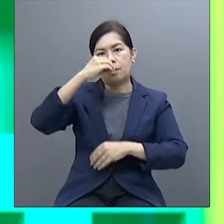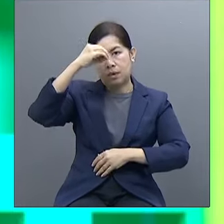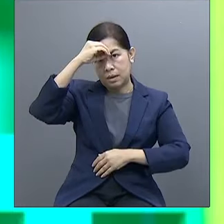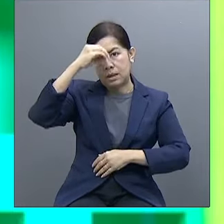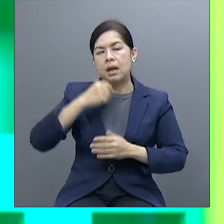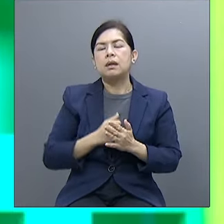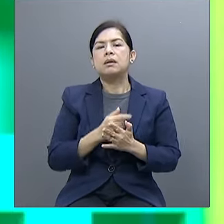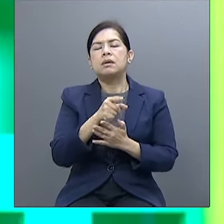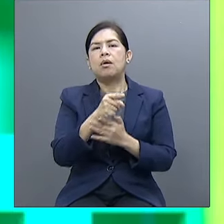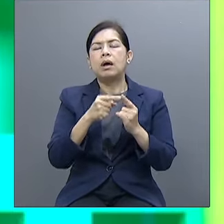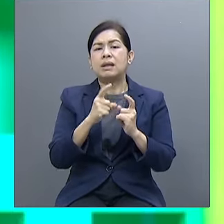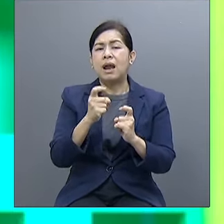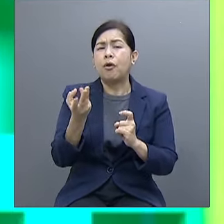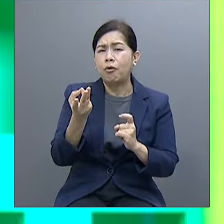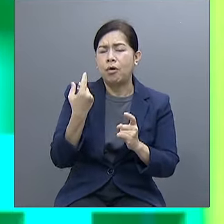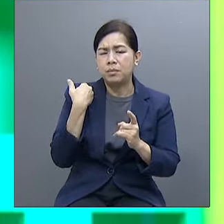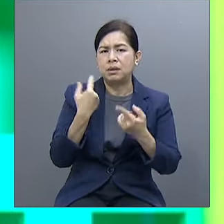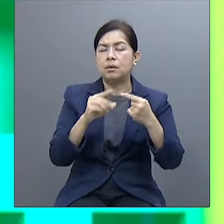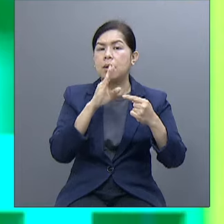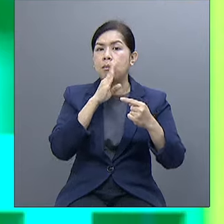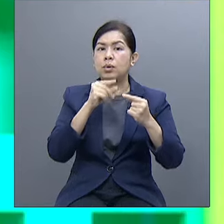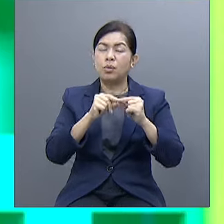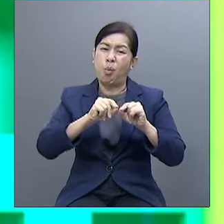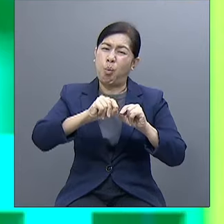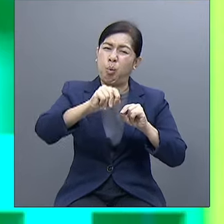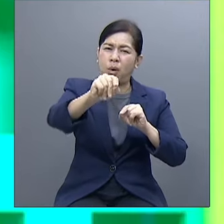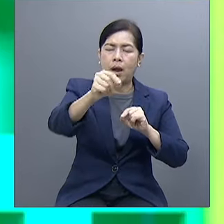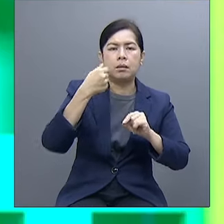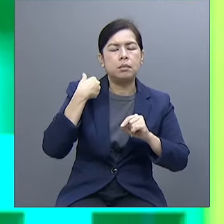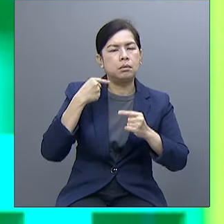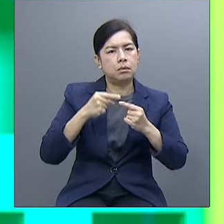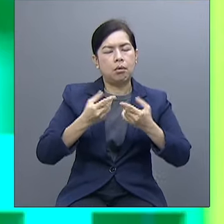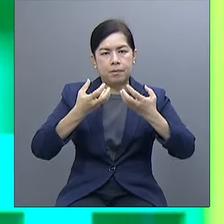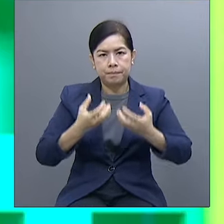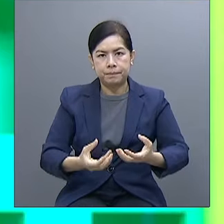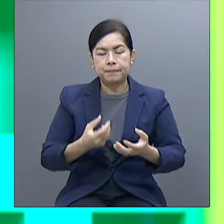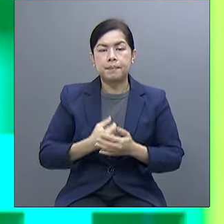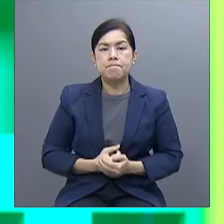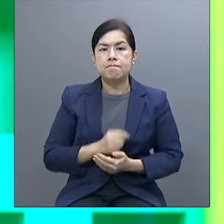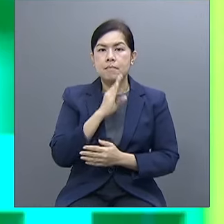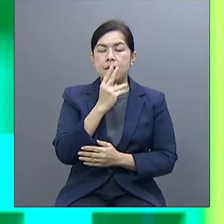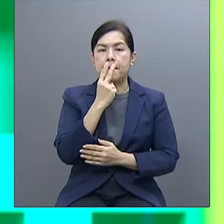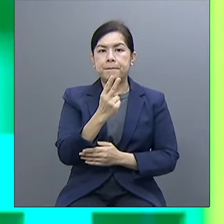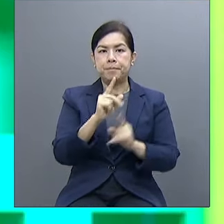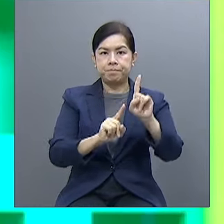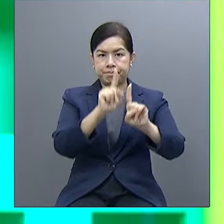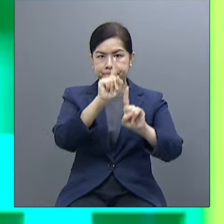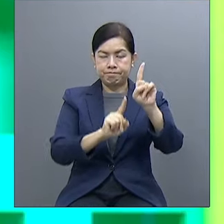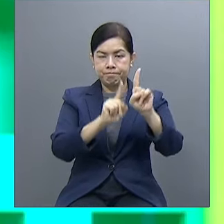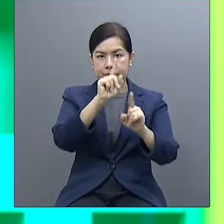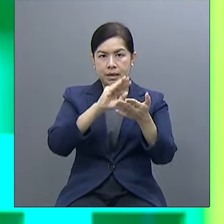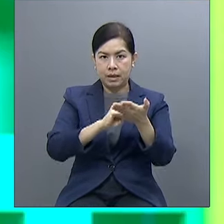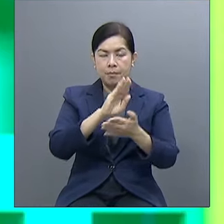ตุก็อาจจะน้อยหน่อยแต่ถ้าเกิดว่าบ้านอยู่ไกลๆนะคะความเสี่ยงก็อาจจะมากขึ้นซึ่งหากว่าดูจากสถิตินะคะย้อนหลังของกรม